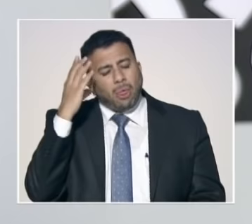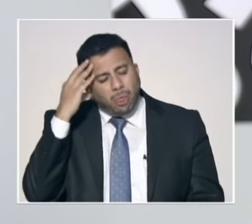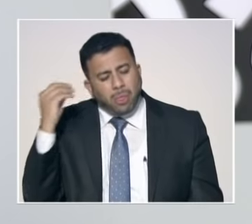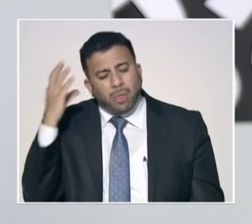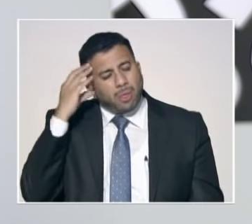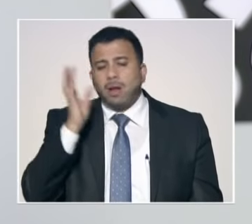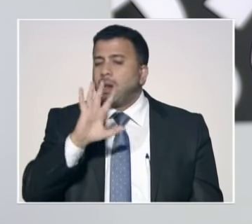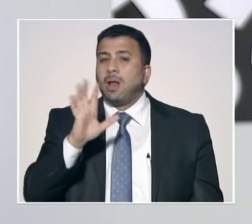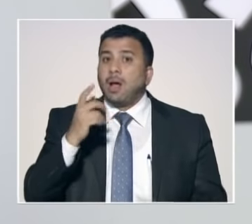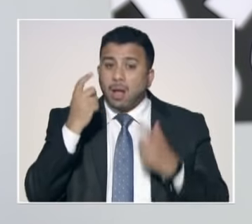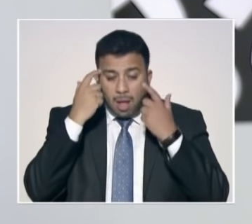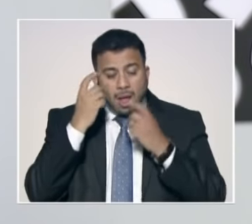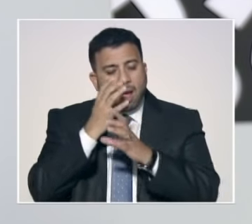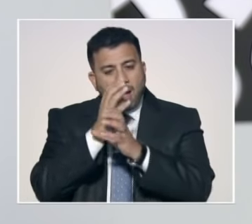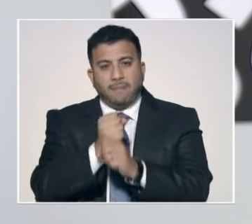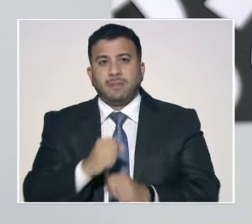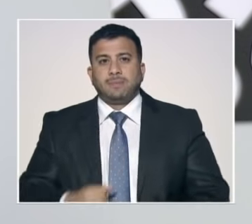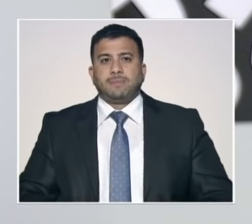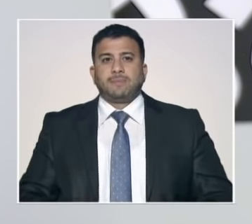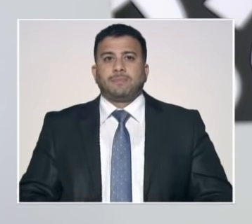هذه الأشياء. نعم